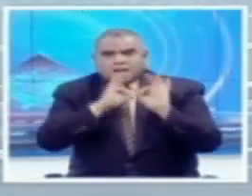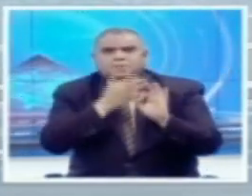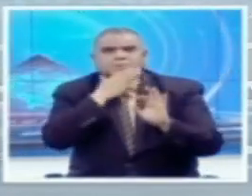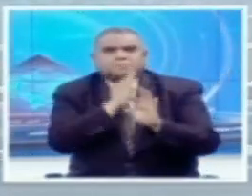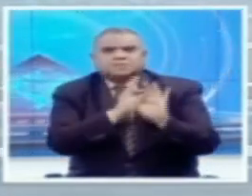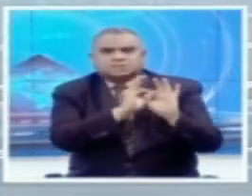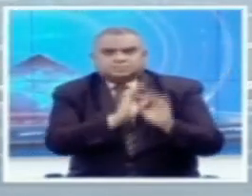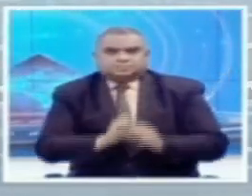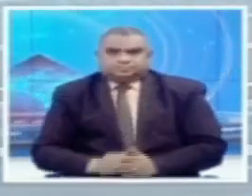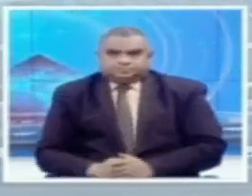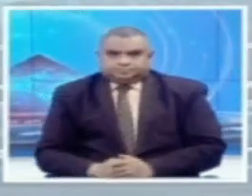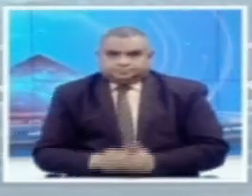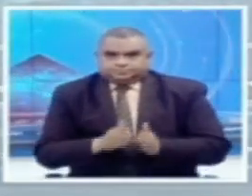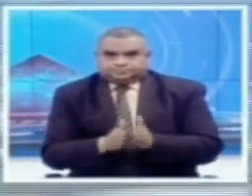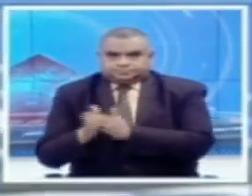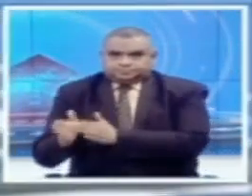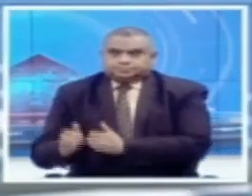إرهابية.